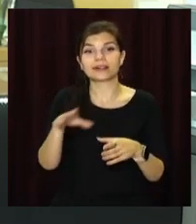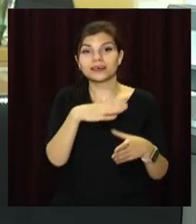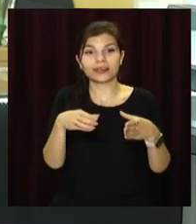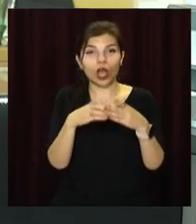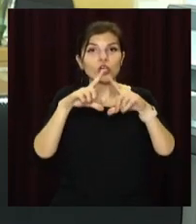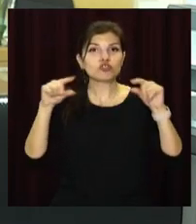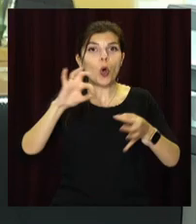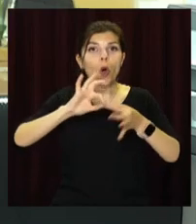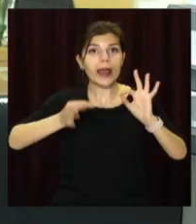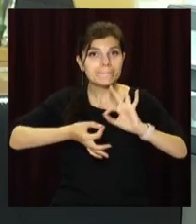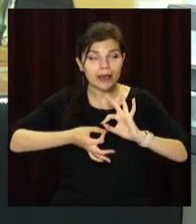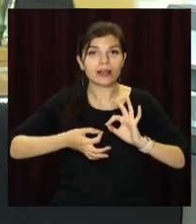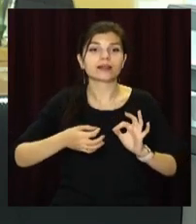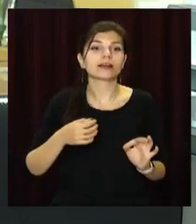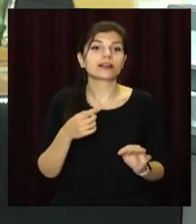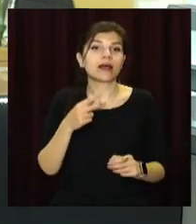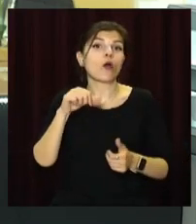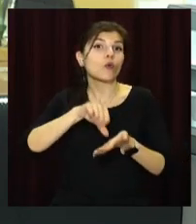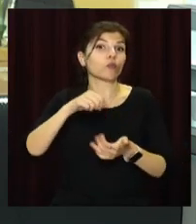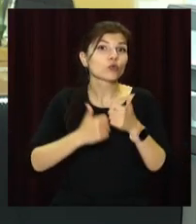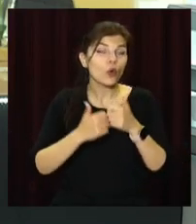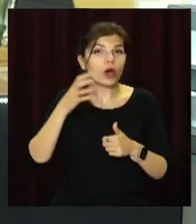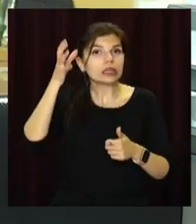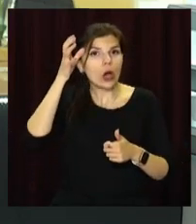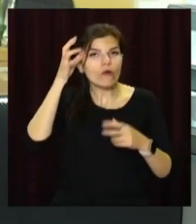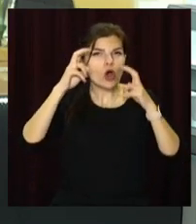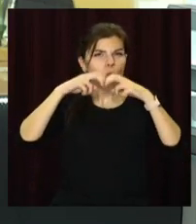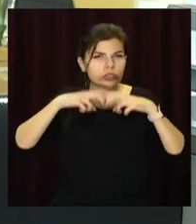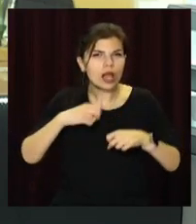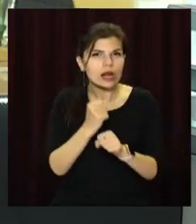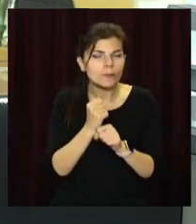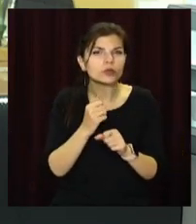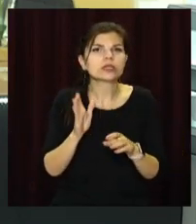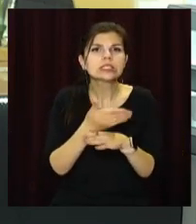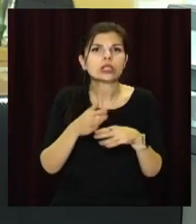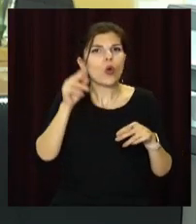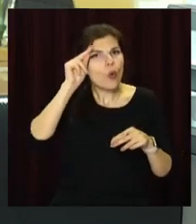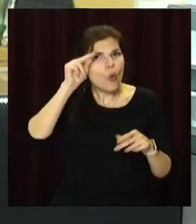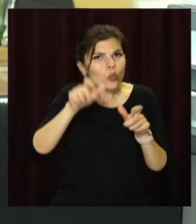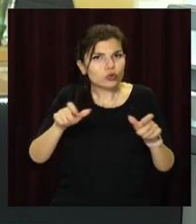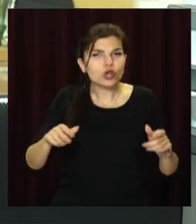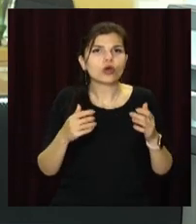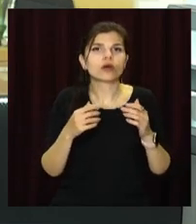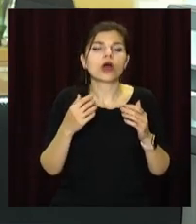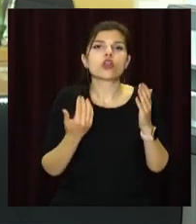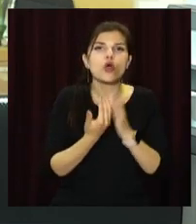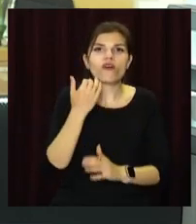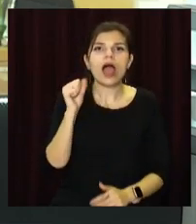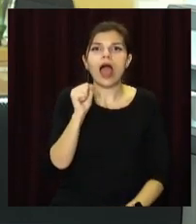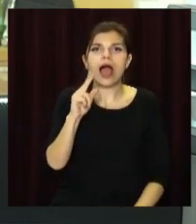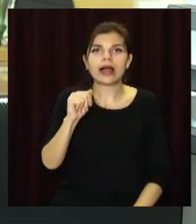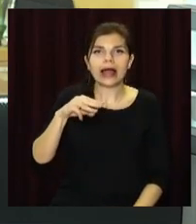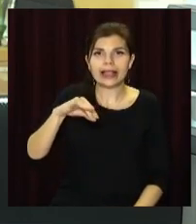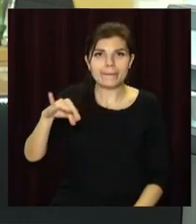лауреати конкурсів з науково-дослідницьких робіт серед учнів Малої академії наук. З обдарованими школярами та